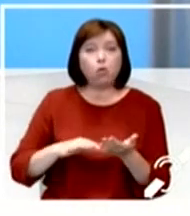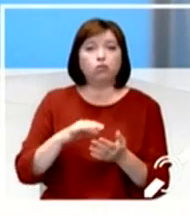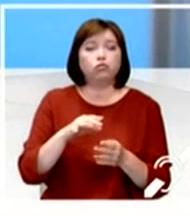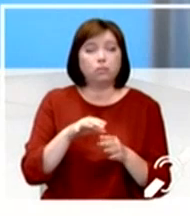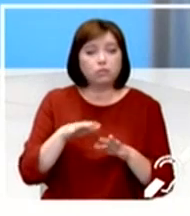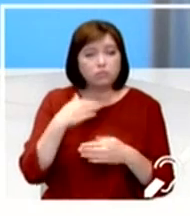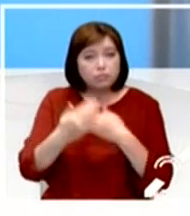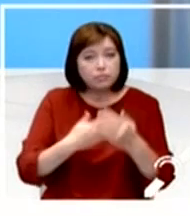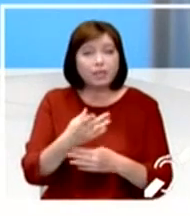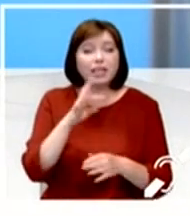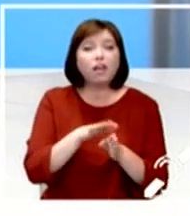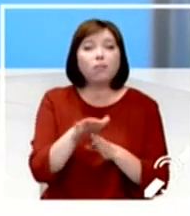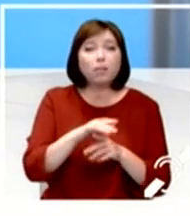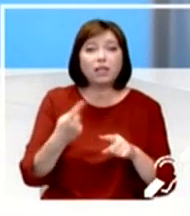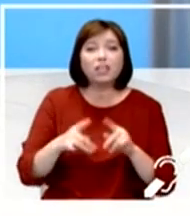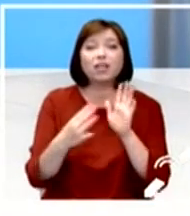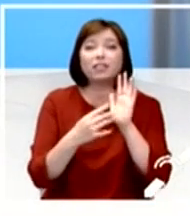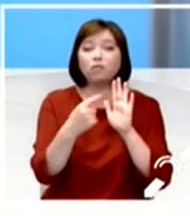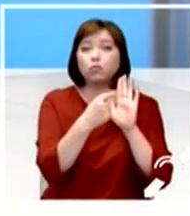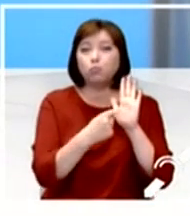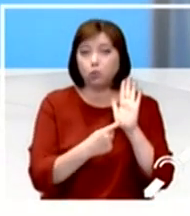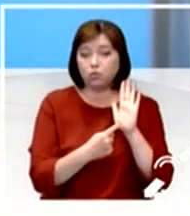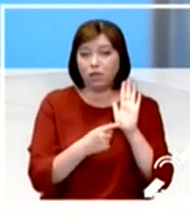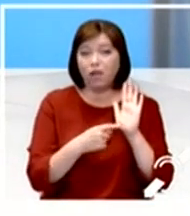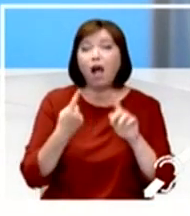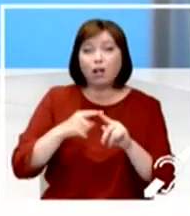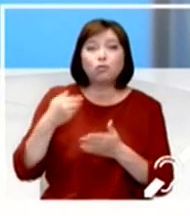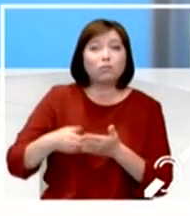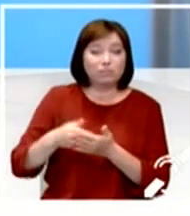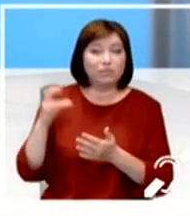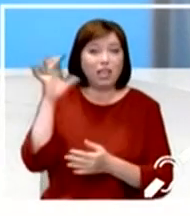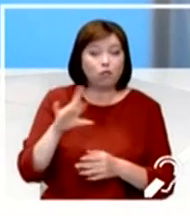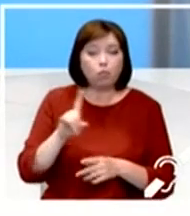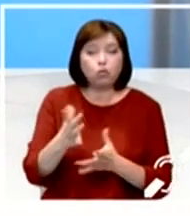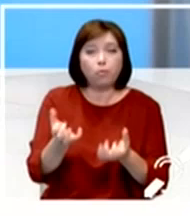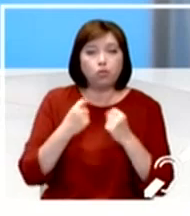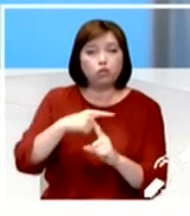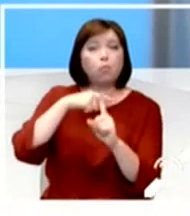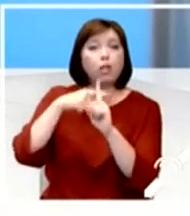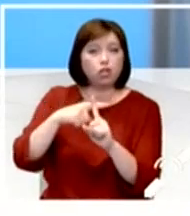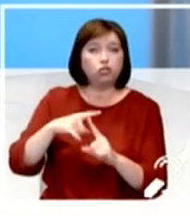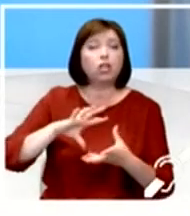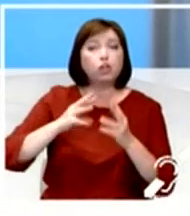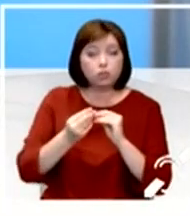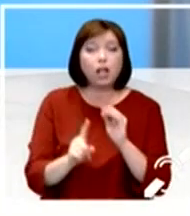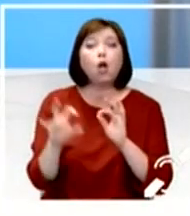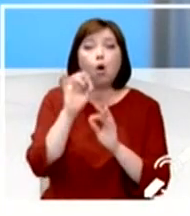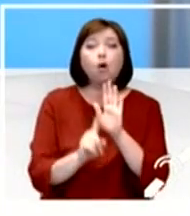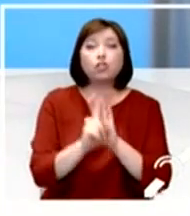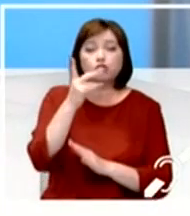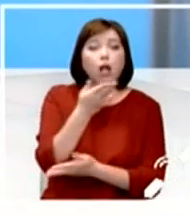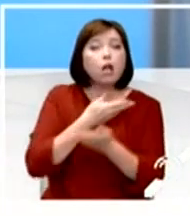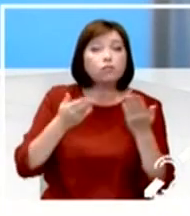îndeplinirea celor nouă recomandări ale Comisiei Europene, astfel încât să se primească un aviz pozitiv privind începerea negocierilor